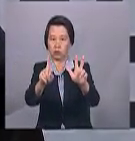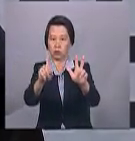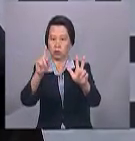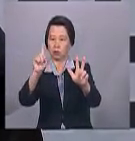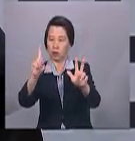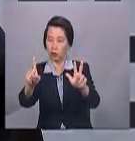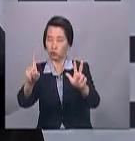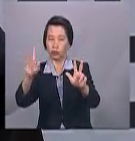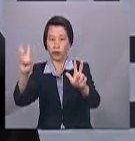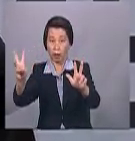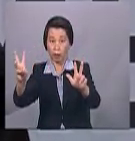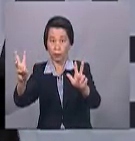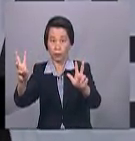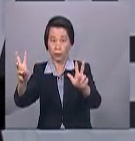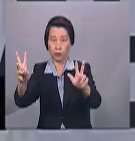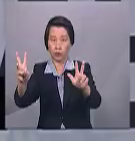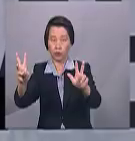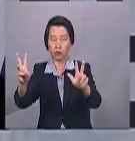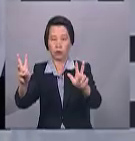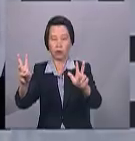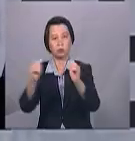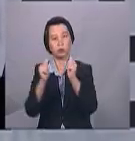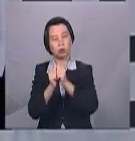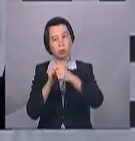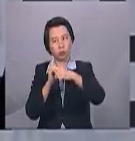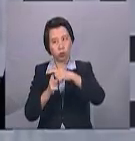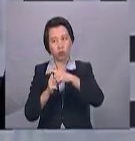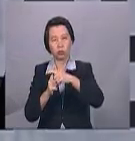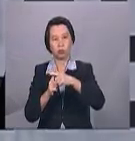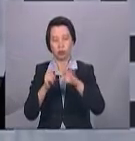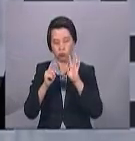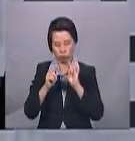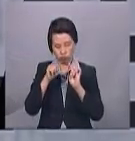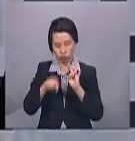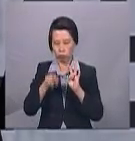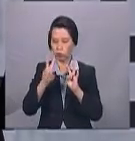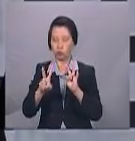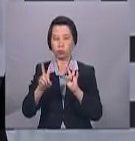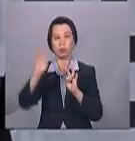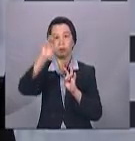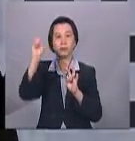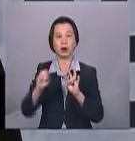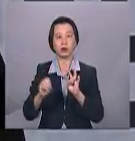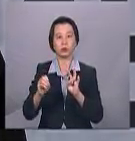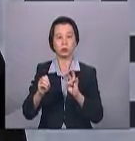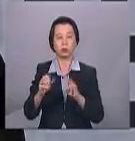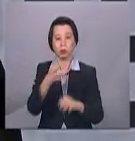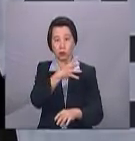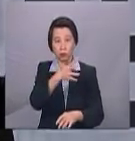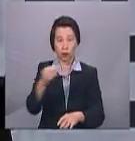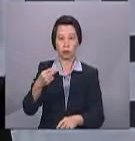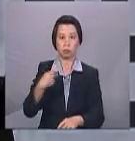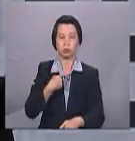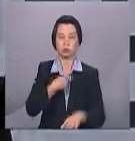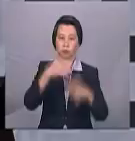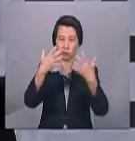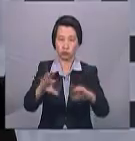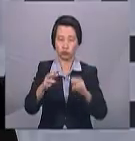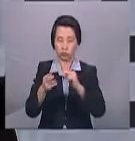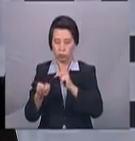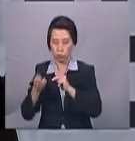3,116. Iaitu dengan kadar positif ialah 7.2%. Dan kita telah